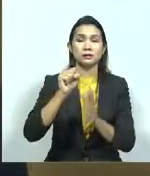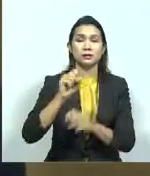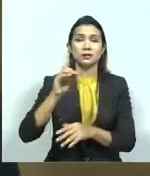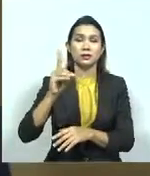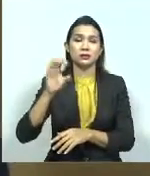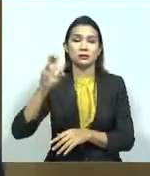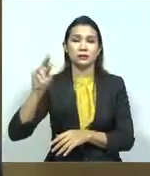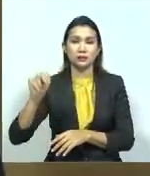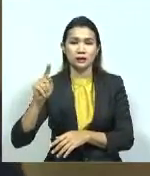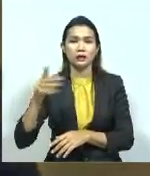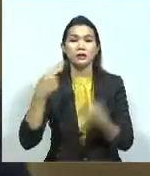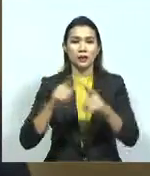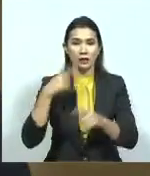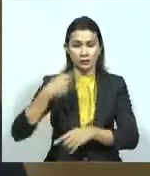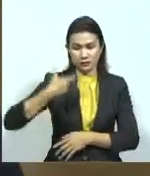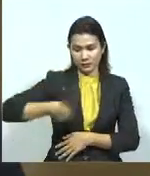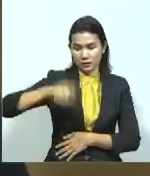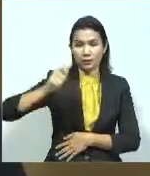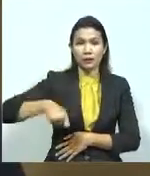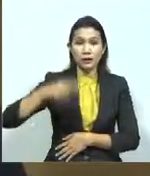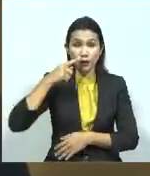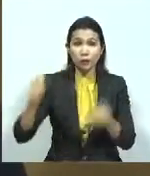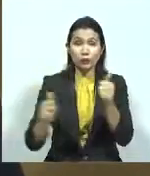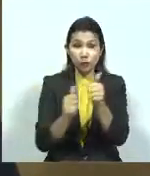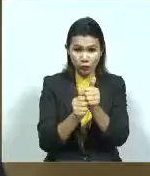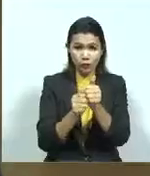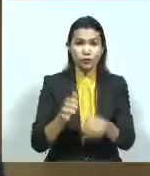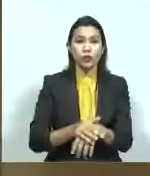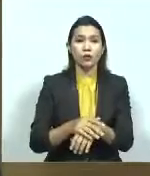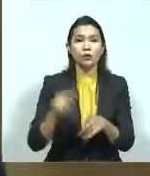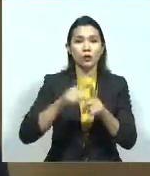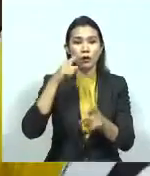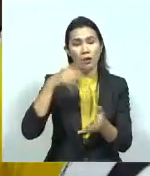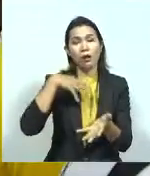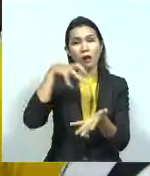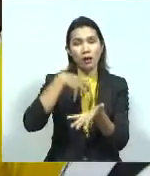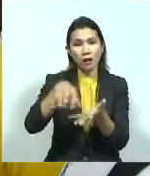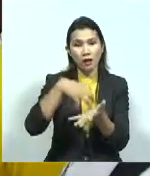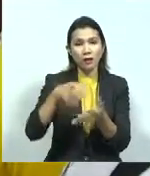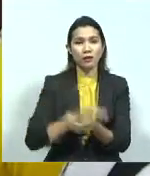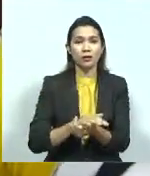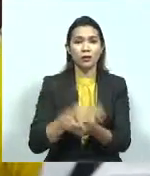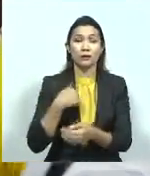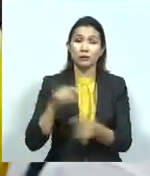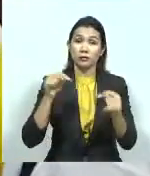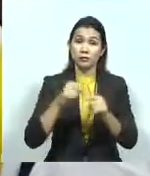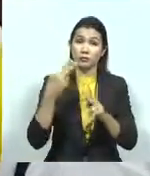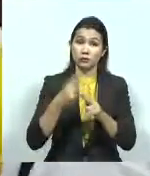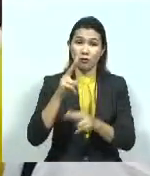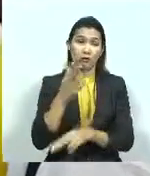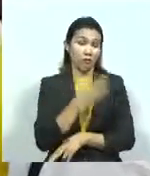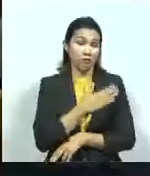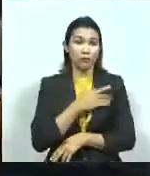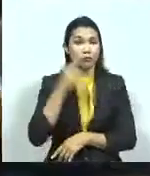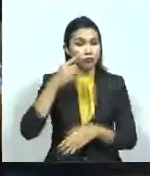ณัฐพลทองคำทนายประจำราชสกุลเทพหัสดินณอยุธยาได้ร่วมกันแถลงว่าทางราชสกุลไม่เคยนิ่งนอนใ